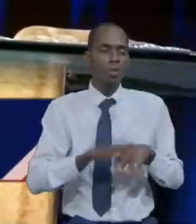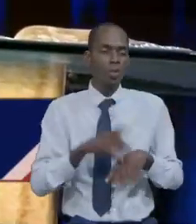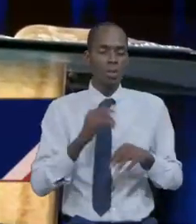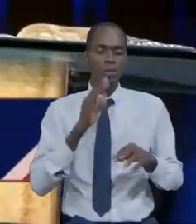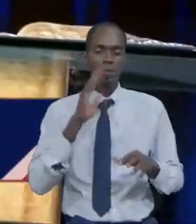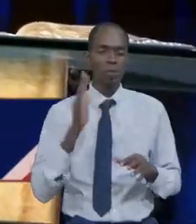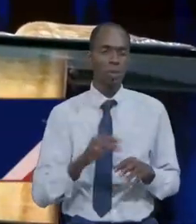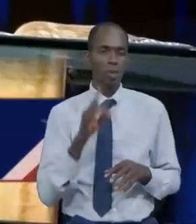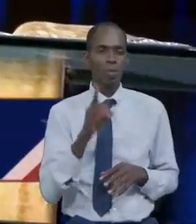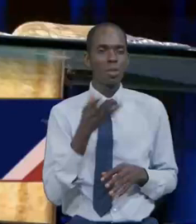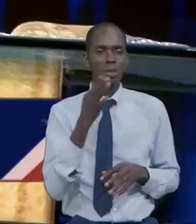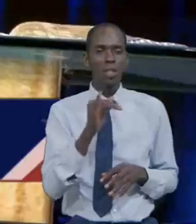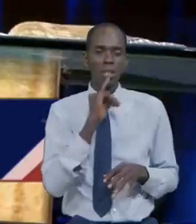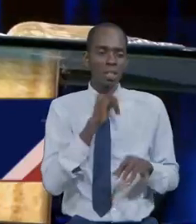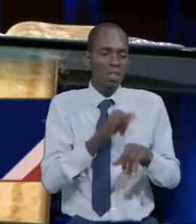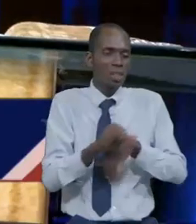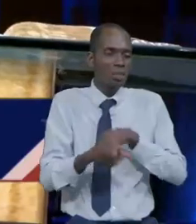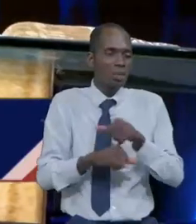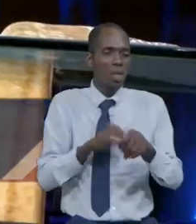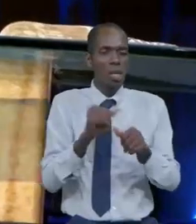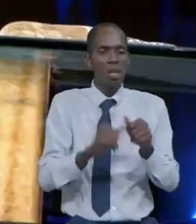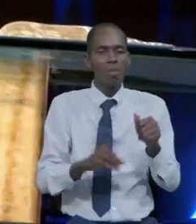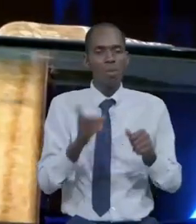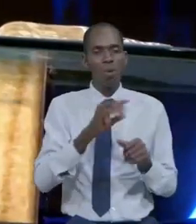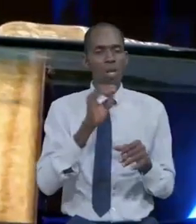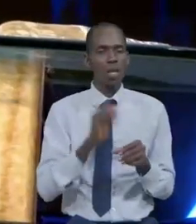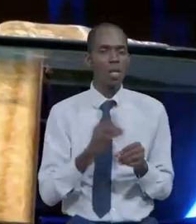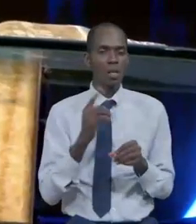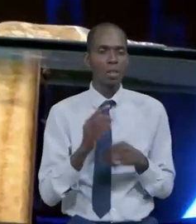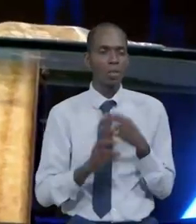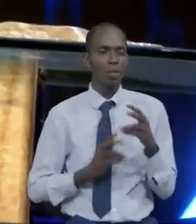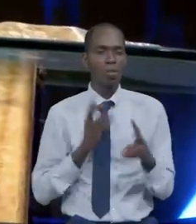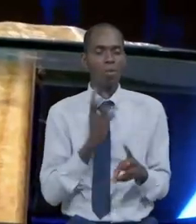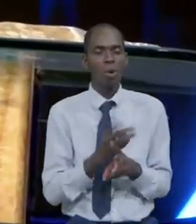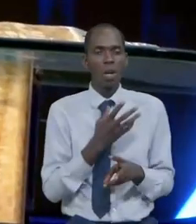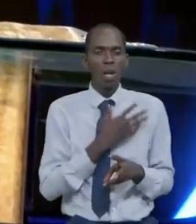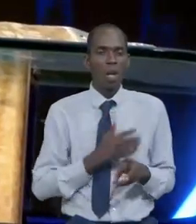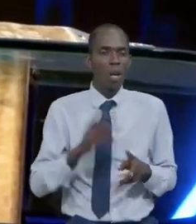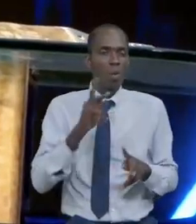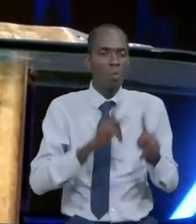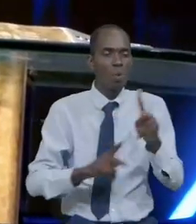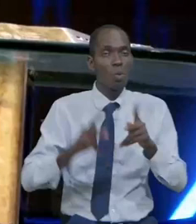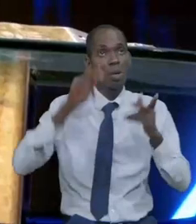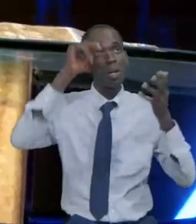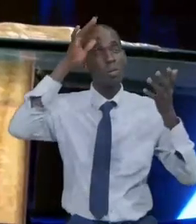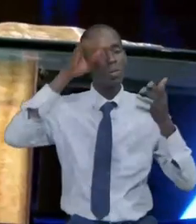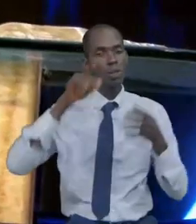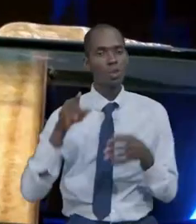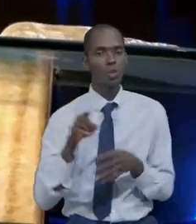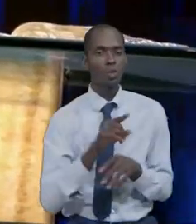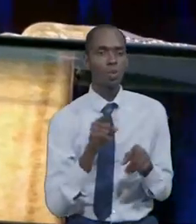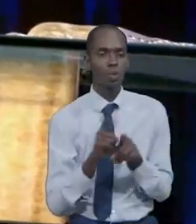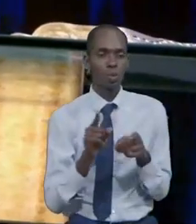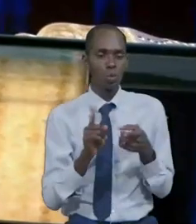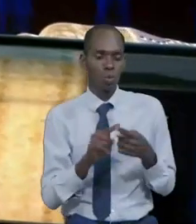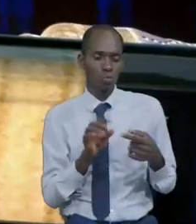méchant. Il y a la séduction partout dans le monde. Et les gens espèrent que